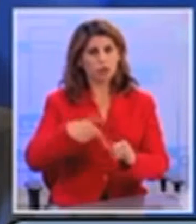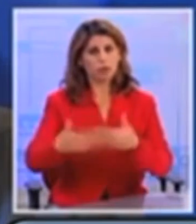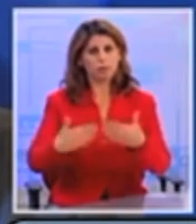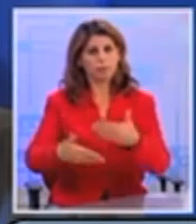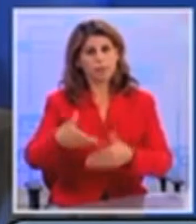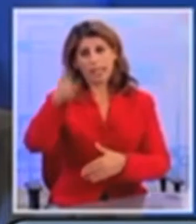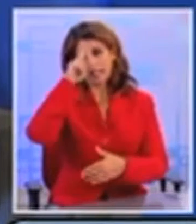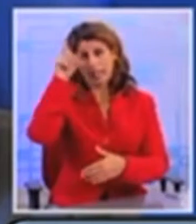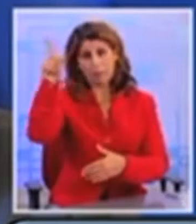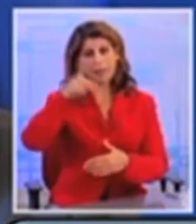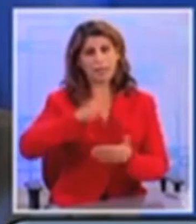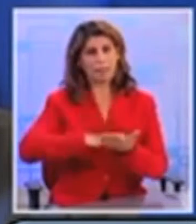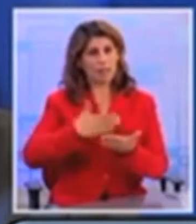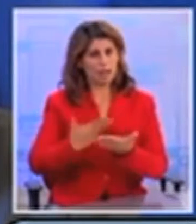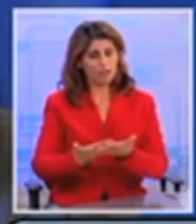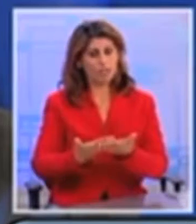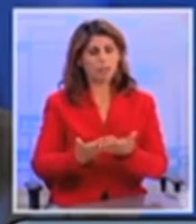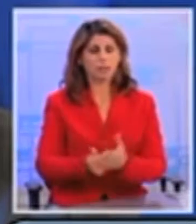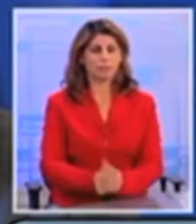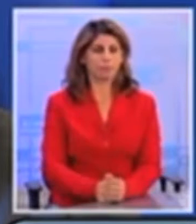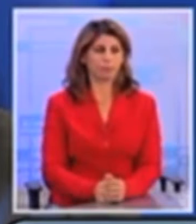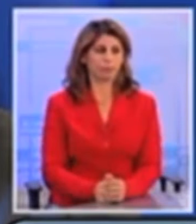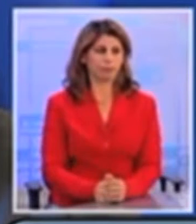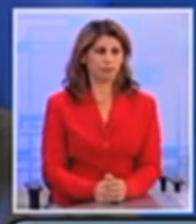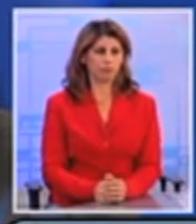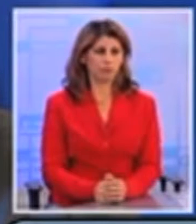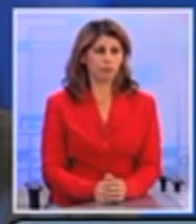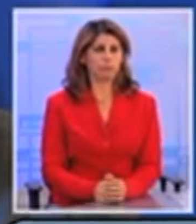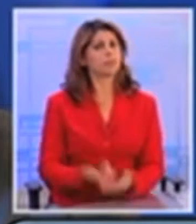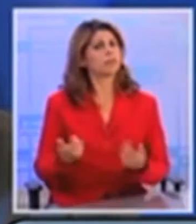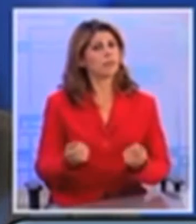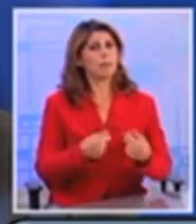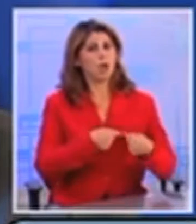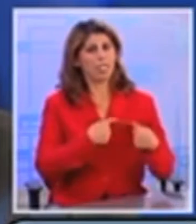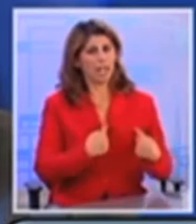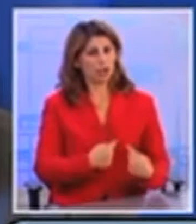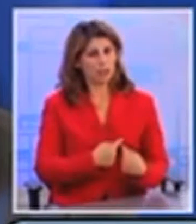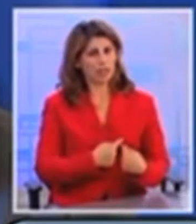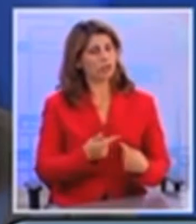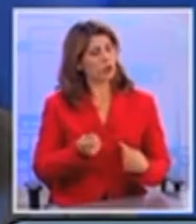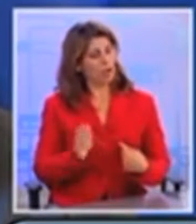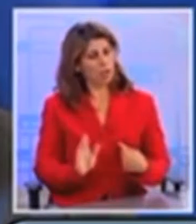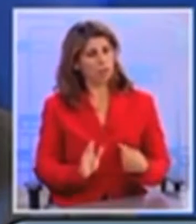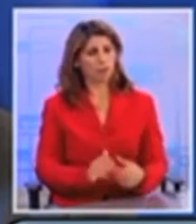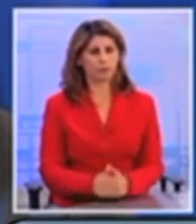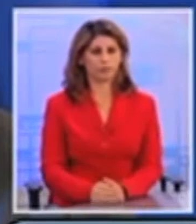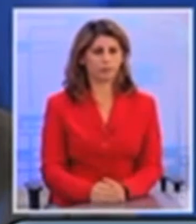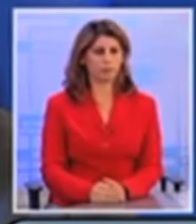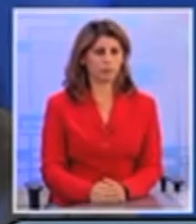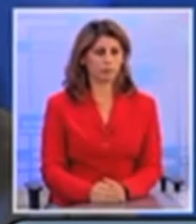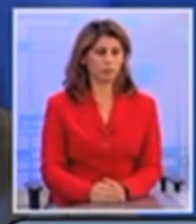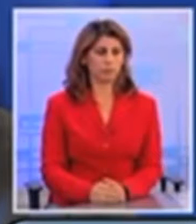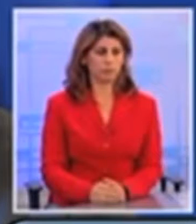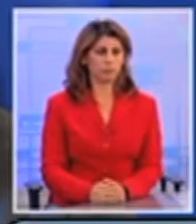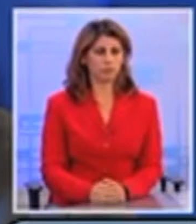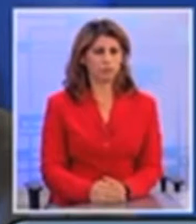volontaires de différentes associations en Allemagne. Il a été également traduit partiellement